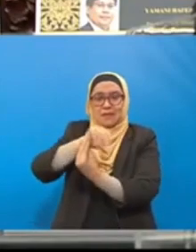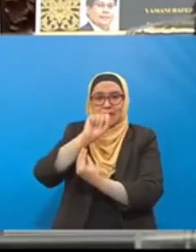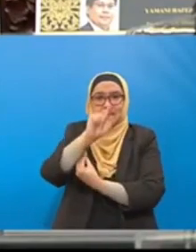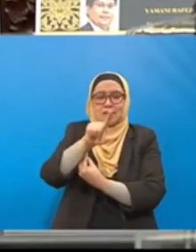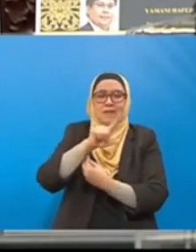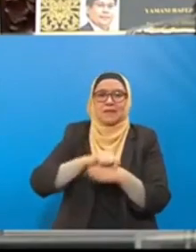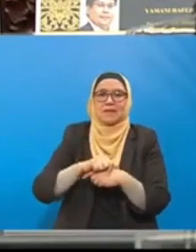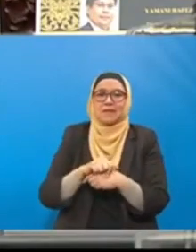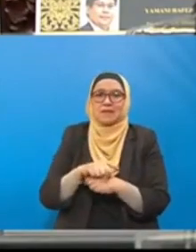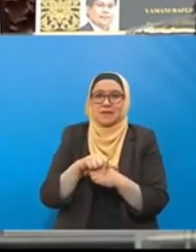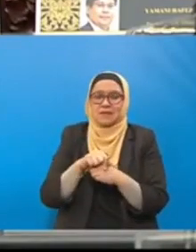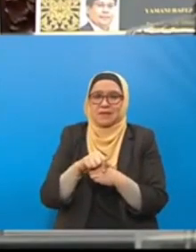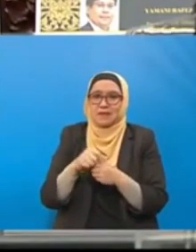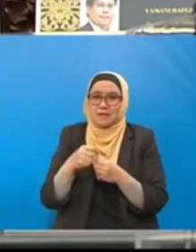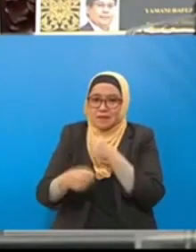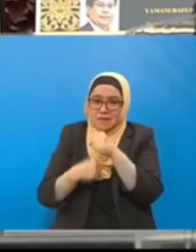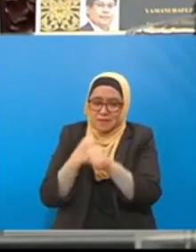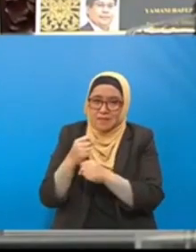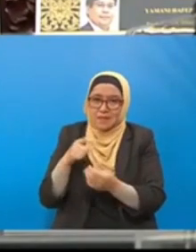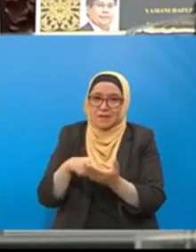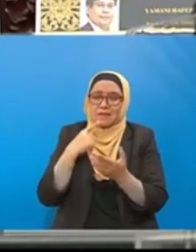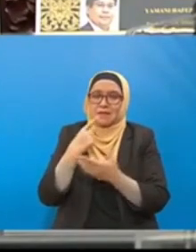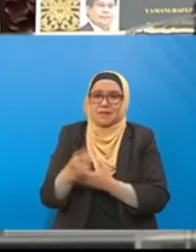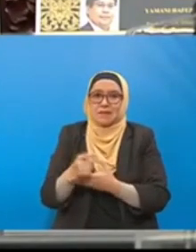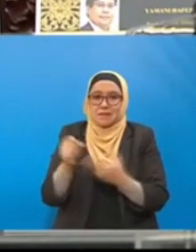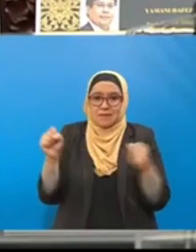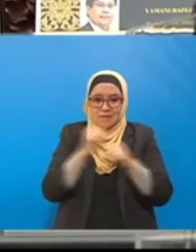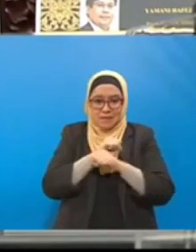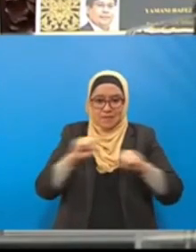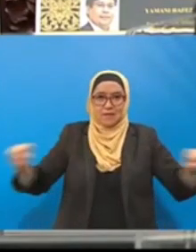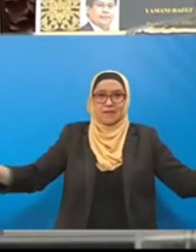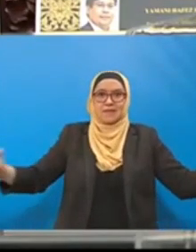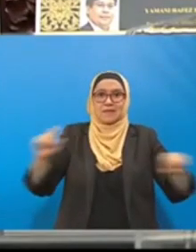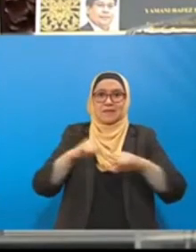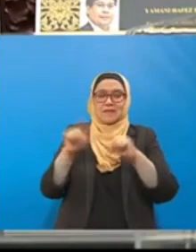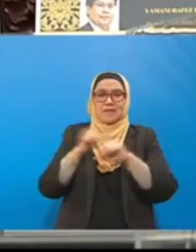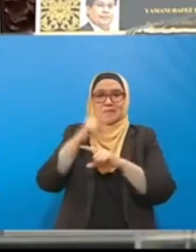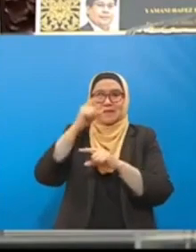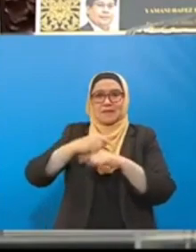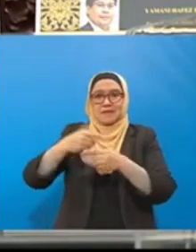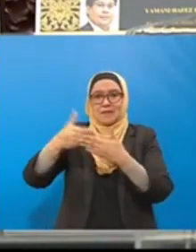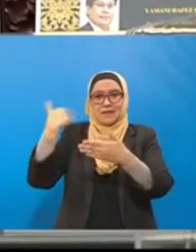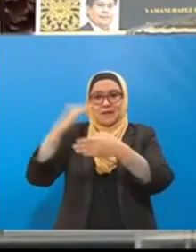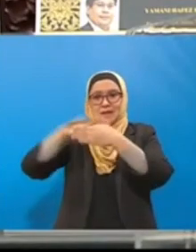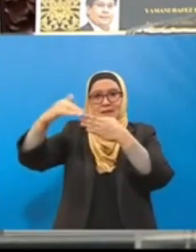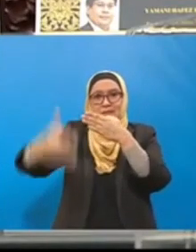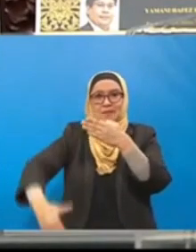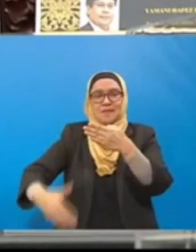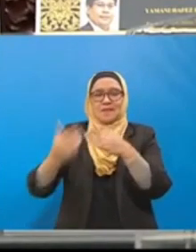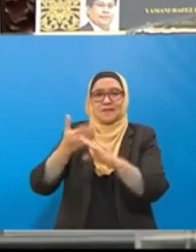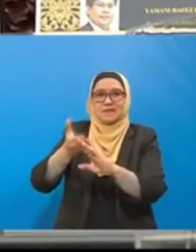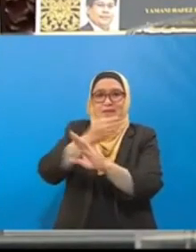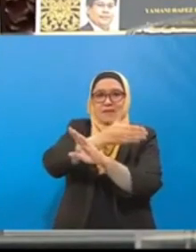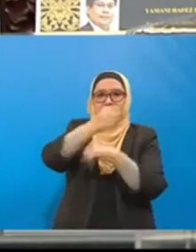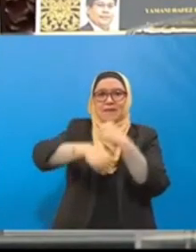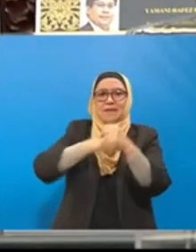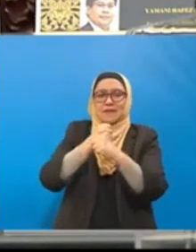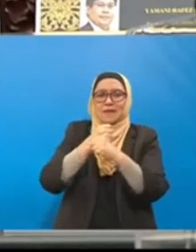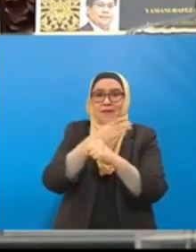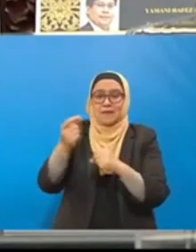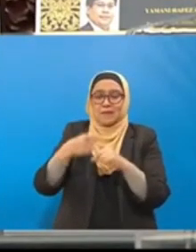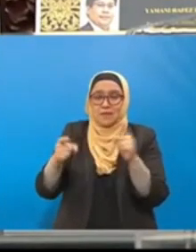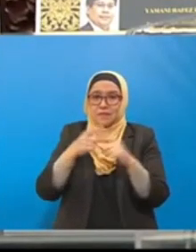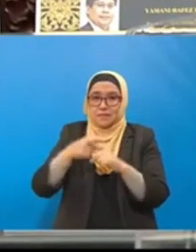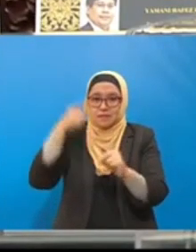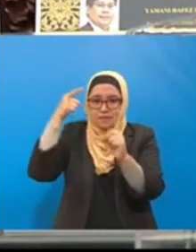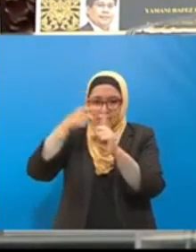memulakan persediaan sebaik sahaja tamat ibadat haji pada tahun ini. Perancangan utama Tabung Haji adalah pemilihan bakal haji